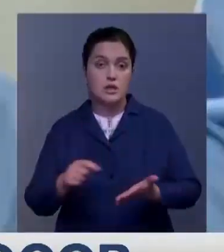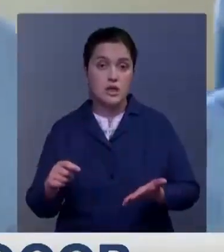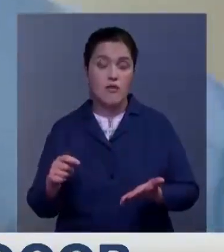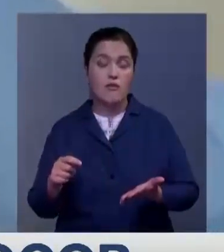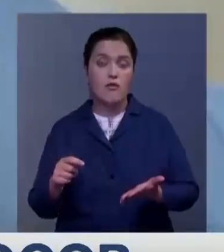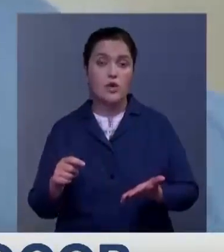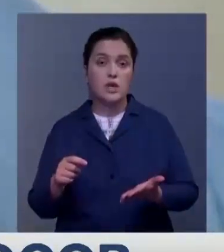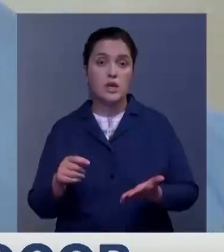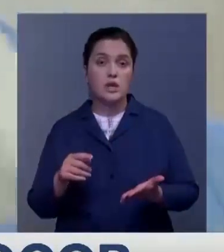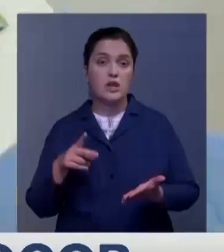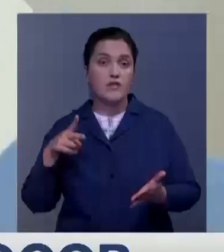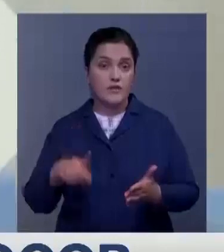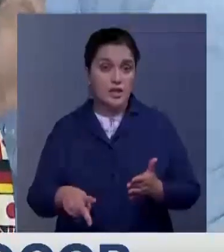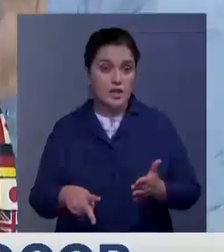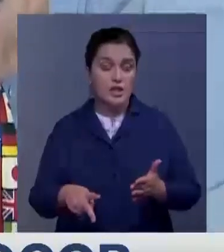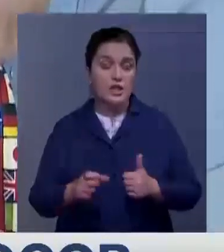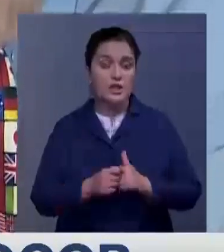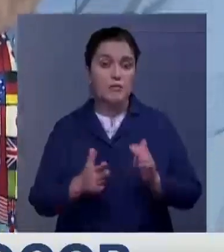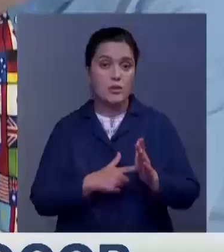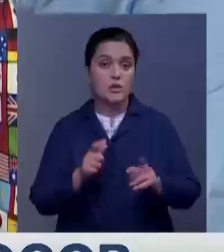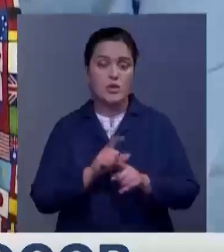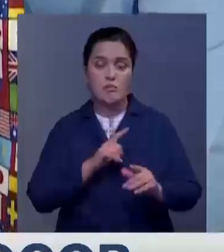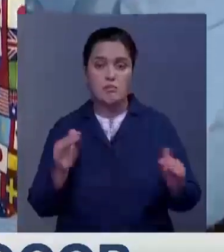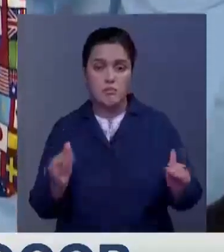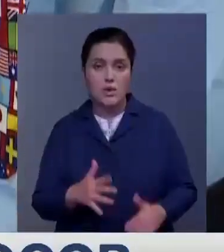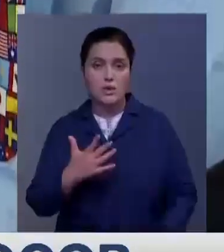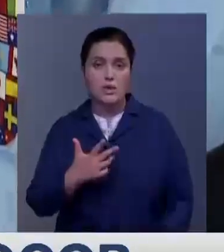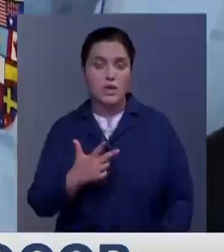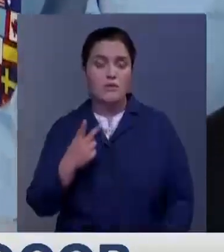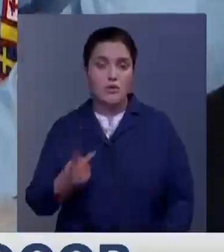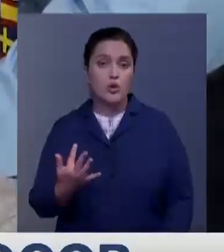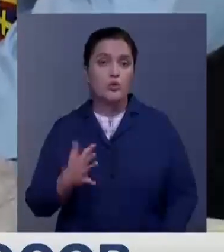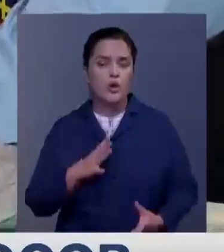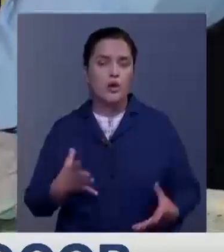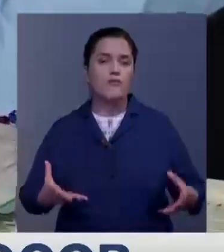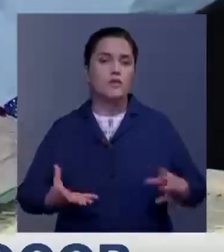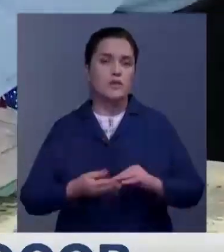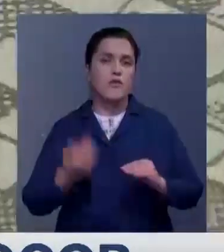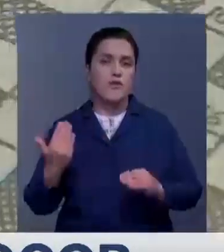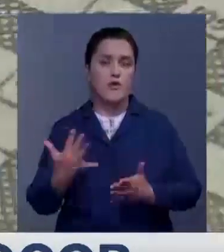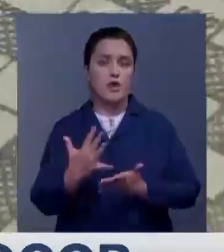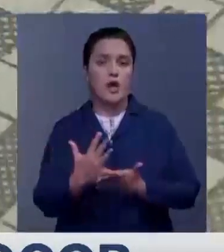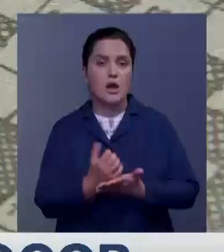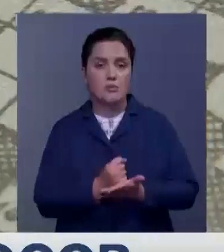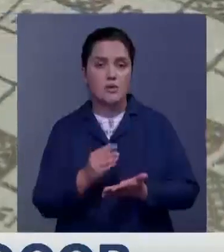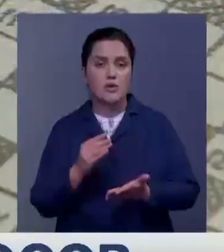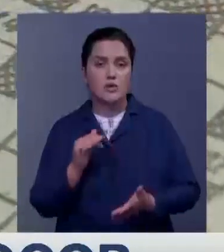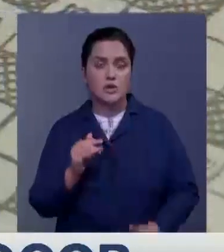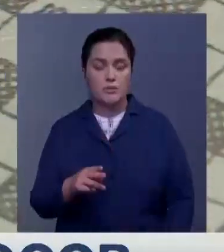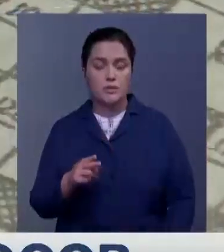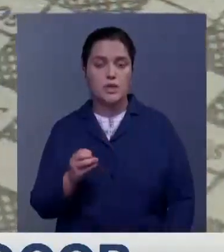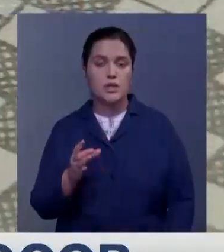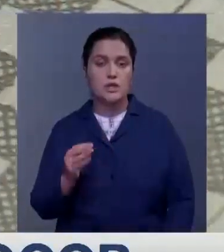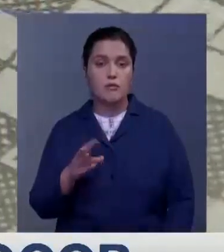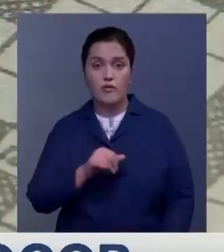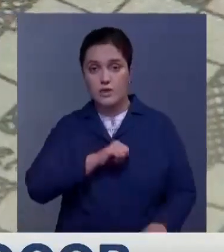из 2017 слов, то самый маленький из 32. Сколько всего кроссвордов в его копилке Жусип Хисимов и сам не